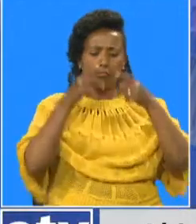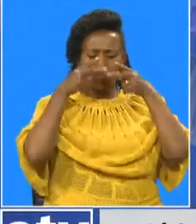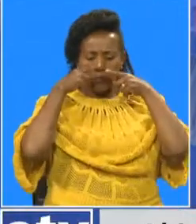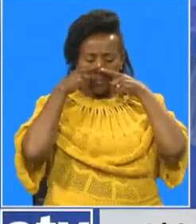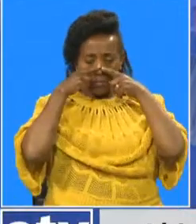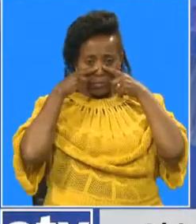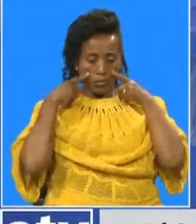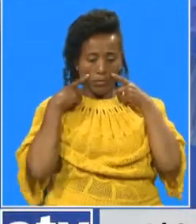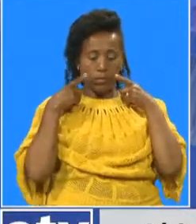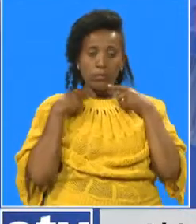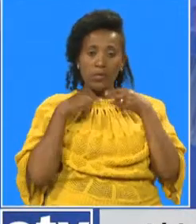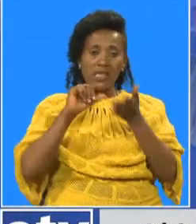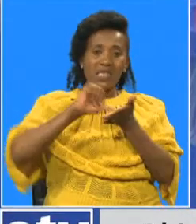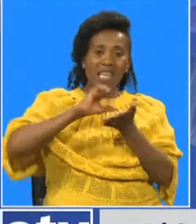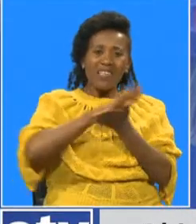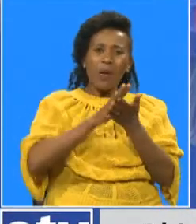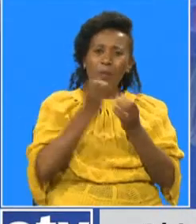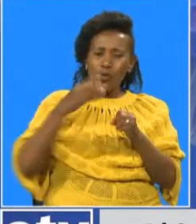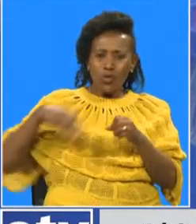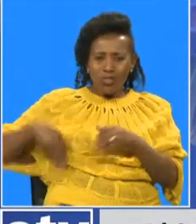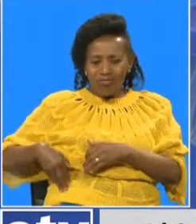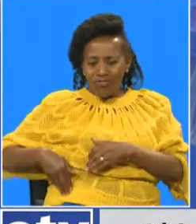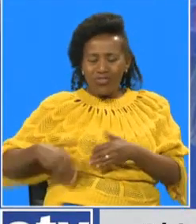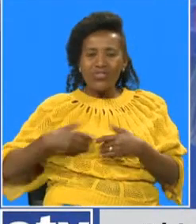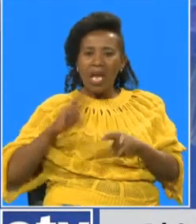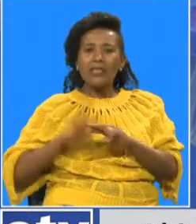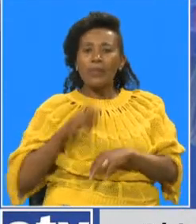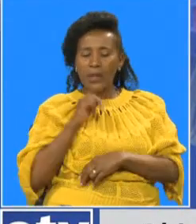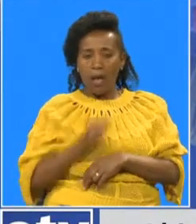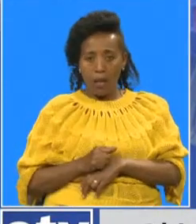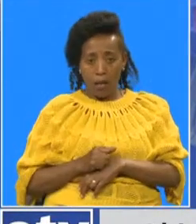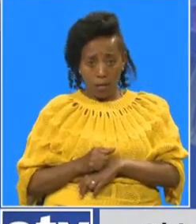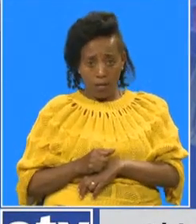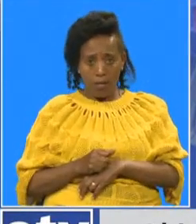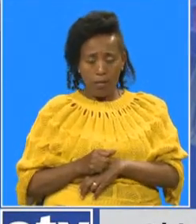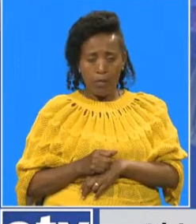ካልተጠቀምክበት። ሳኒታይዘር ብዙ ሰው ኪስ ውስጥ ያደርጋል።